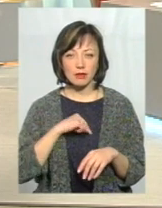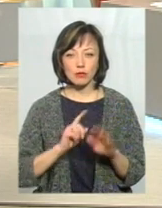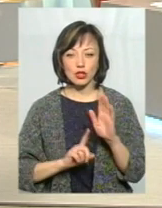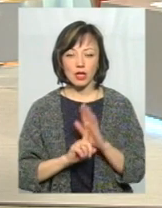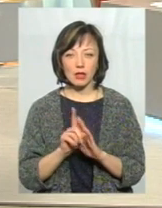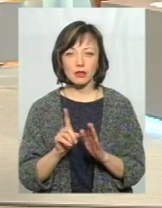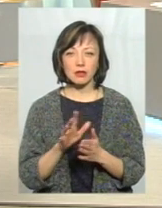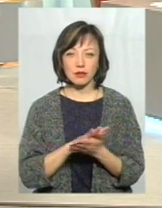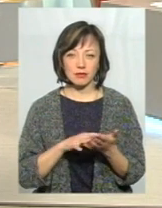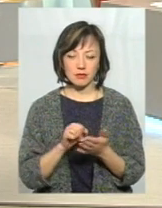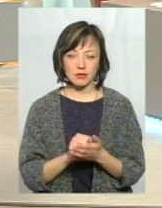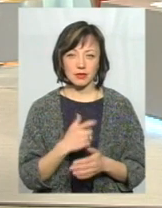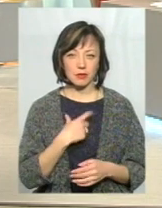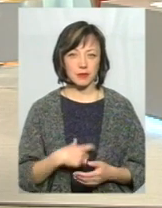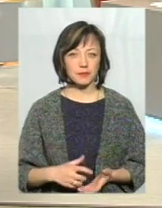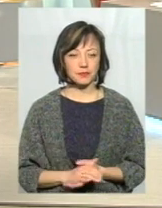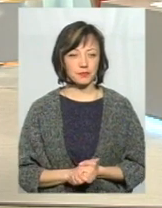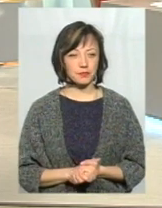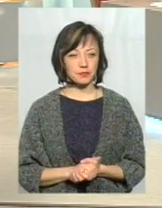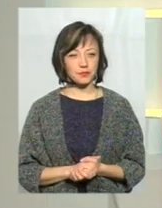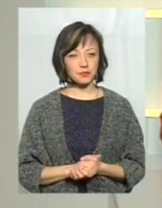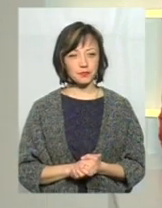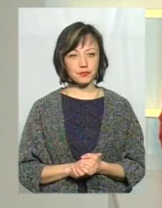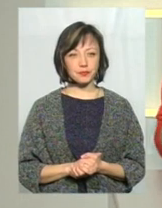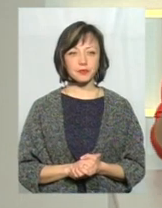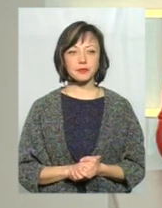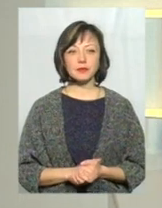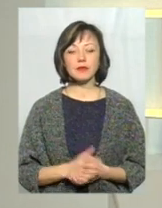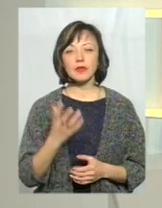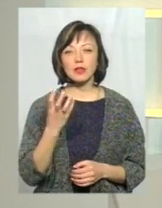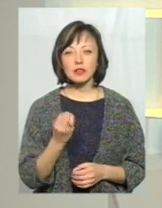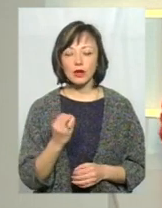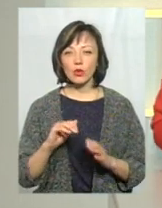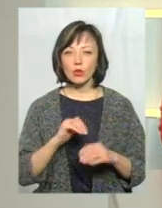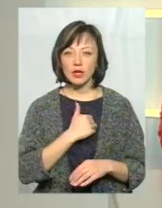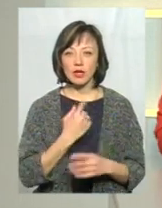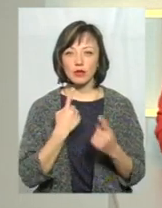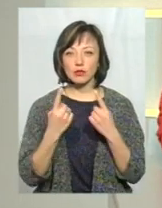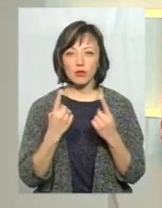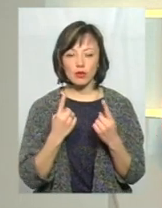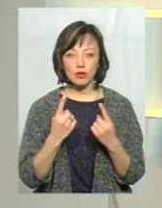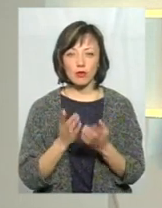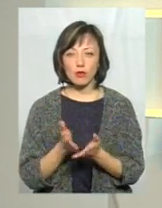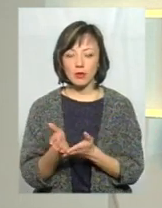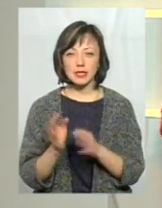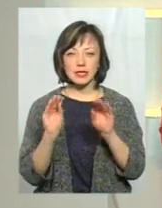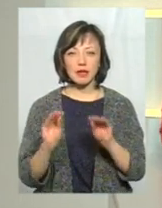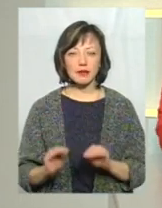починає працювати проти нас самих. Дякую, пані Лілія, але я хотіла б нашу розмову все ж таки знов у бік